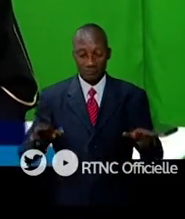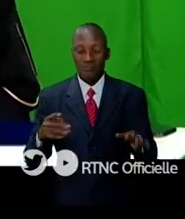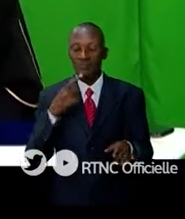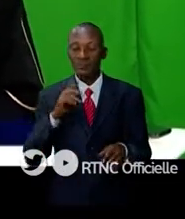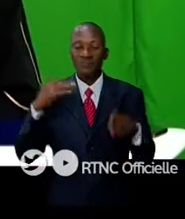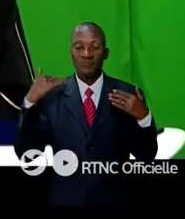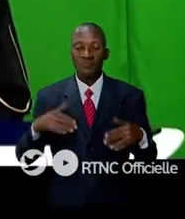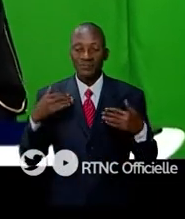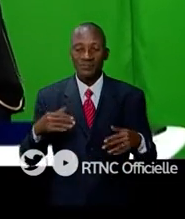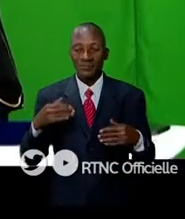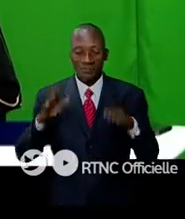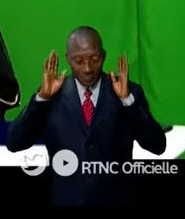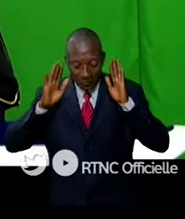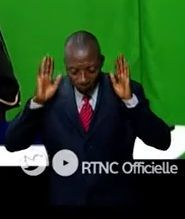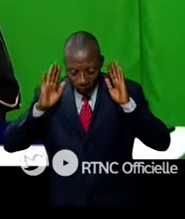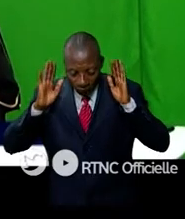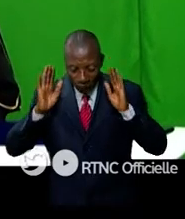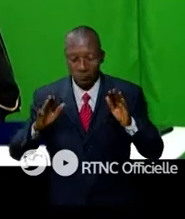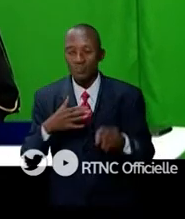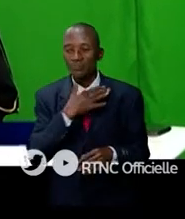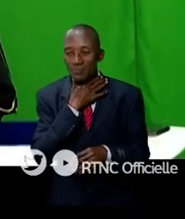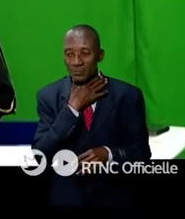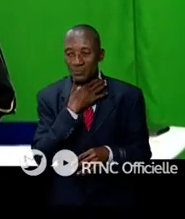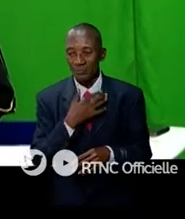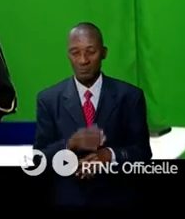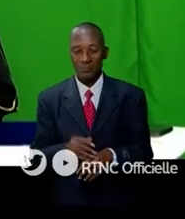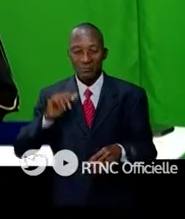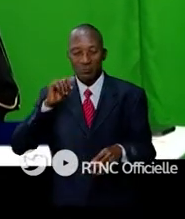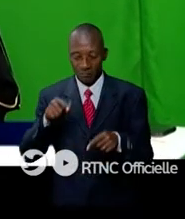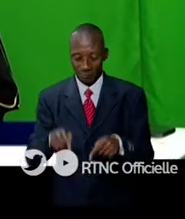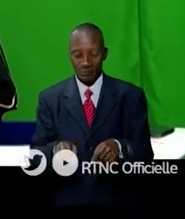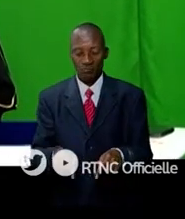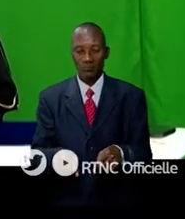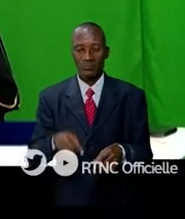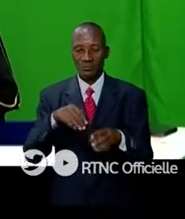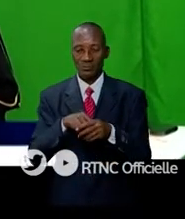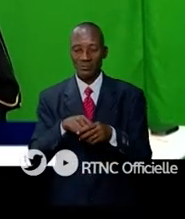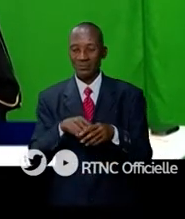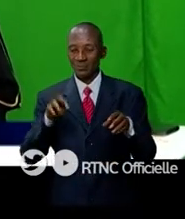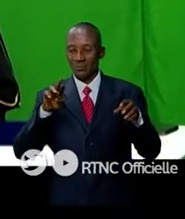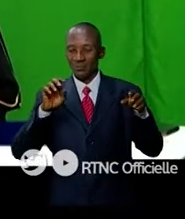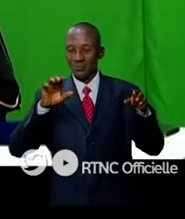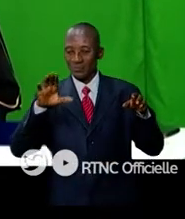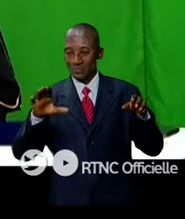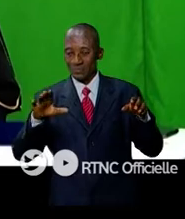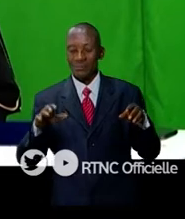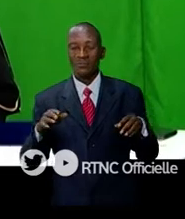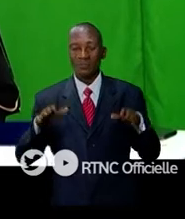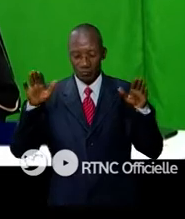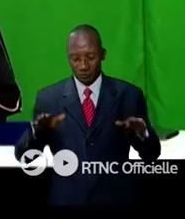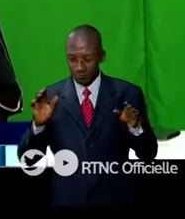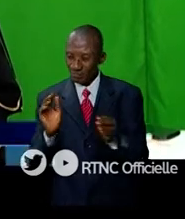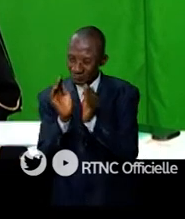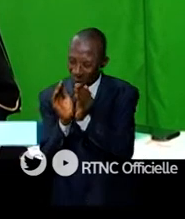Demain, Inch'Allah, à la RTNC, Maman Nguébi, les musulmans qui sont invités seront avec